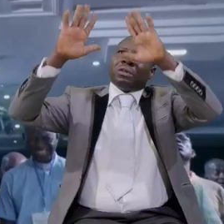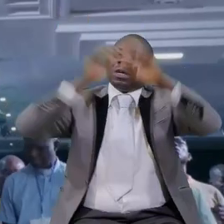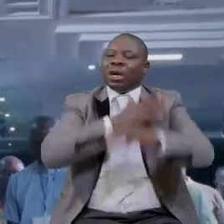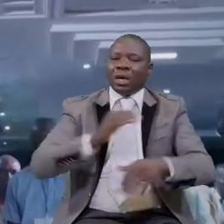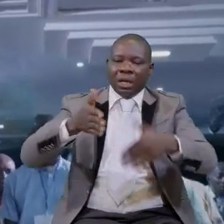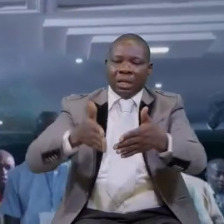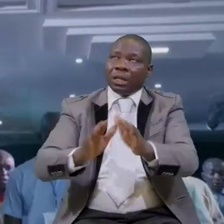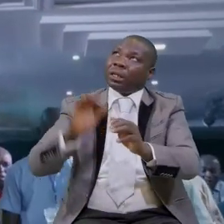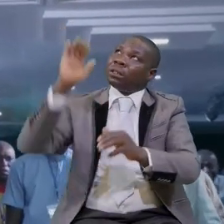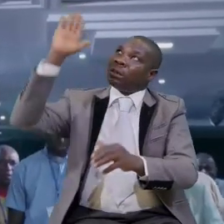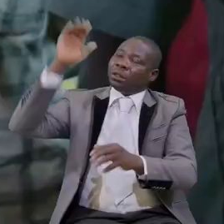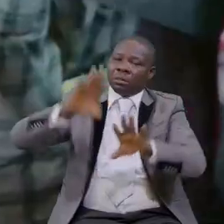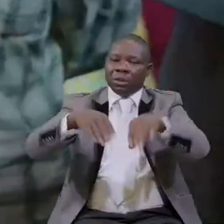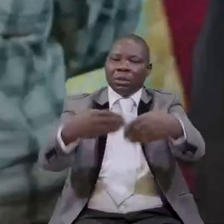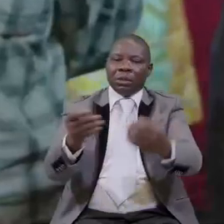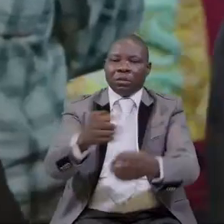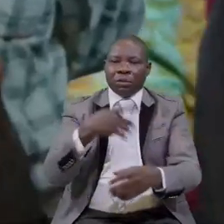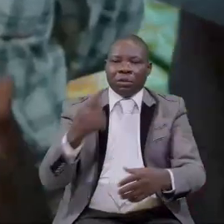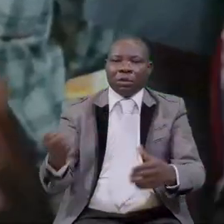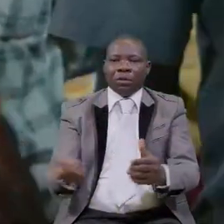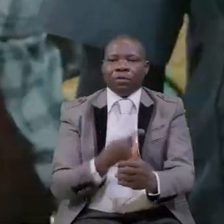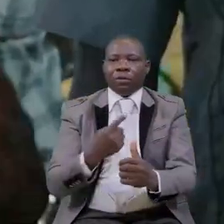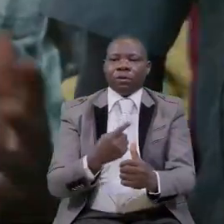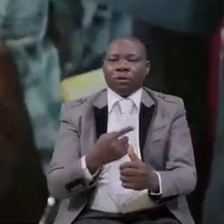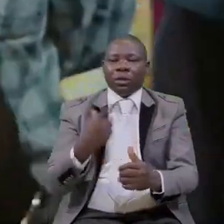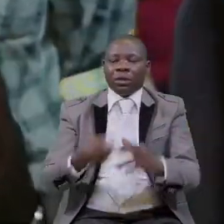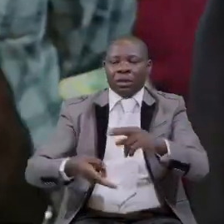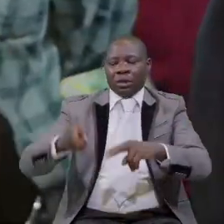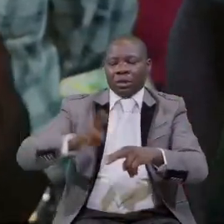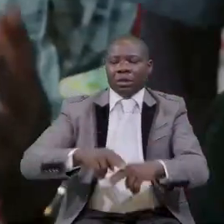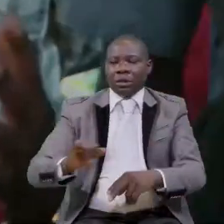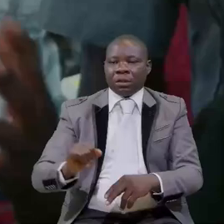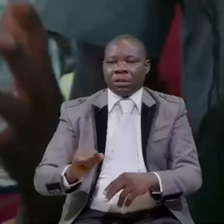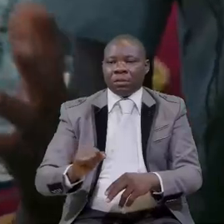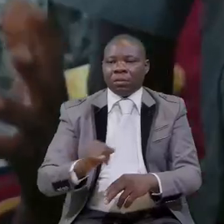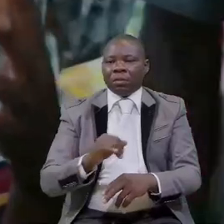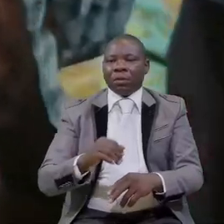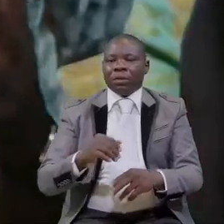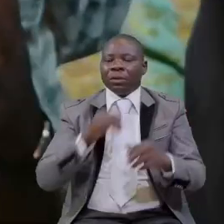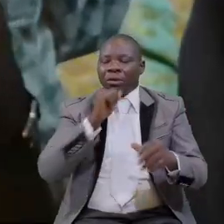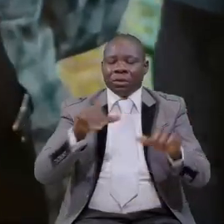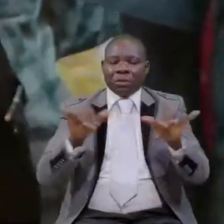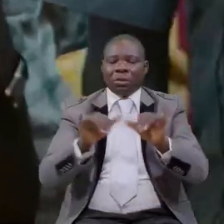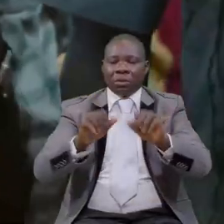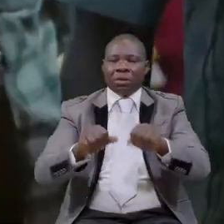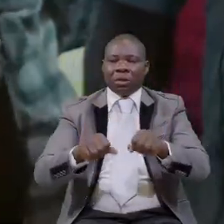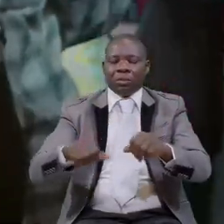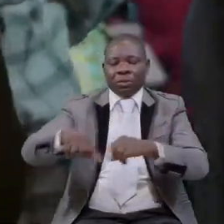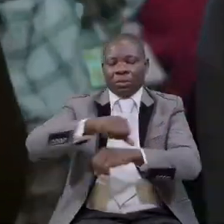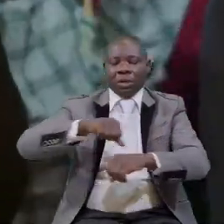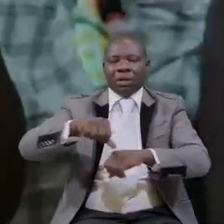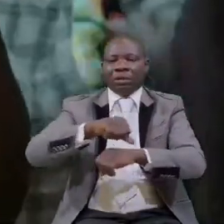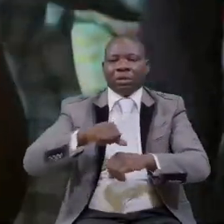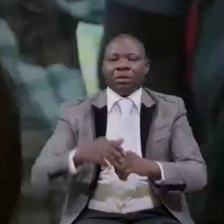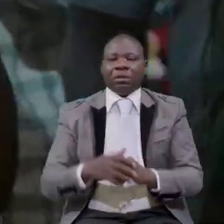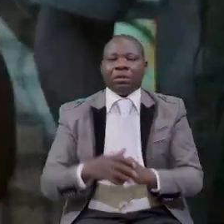totale et qui te donne l'onction initiale, l'onction accrue, l'onction incommensurable.